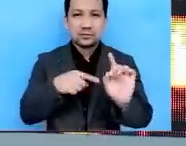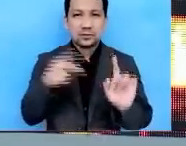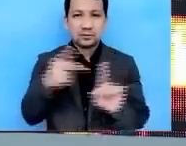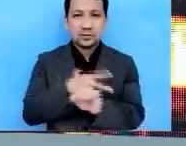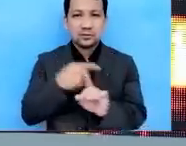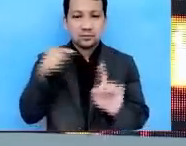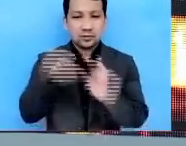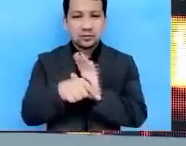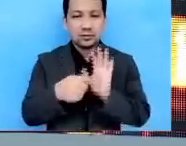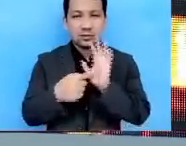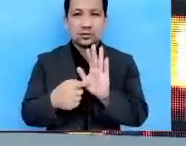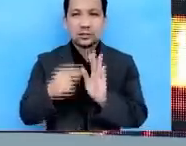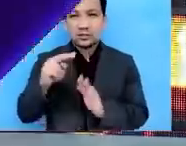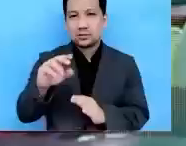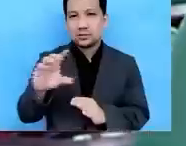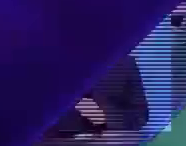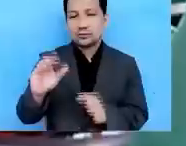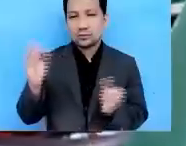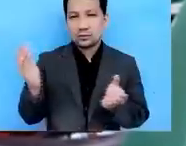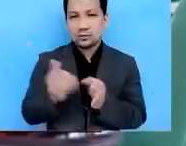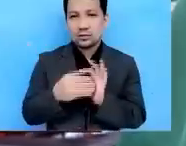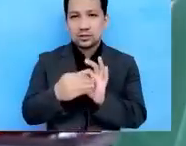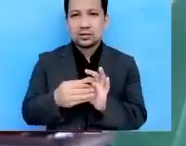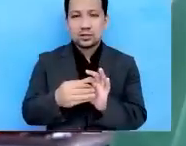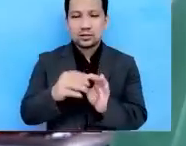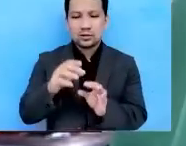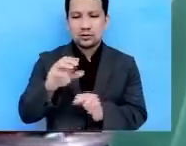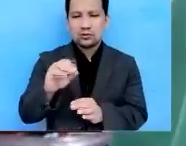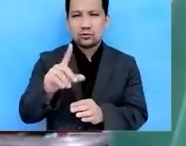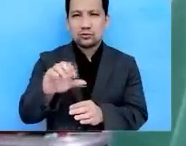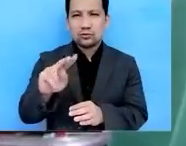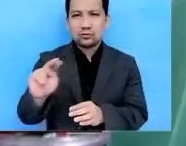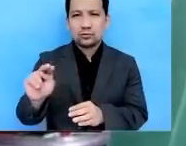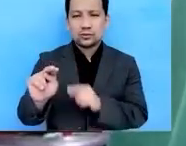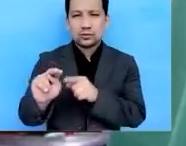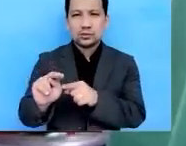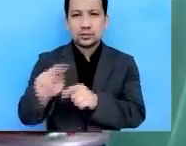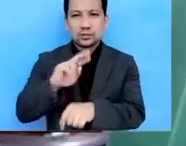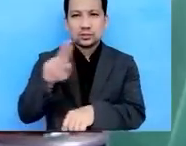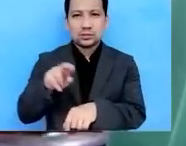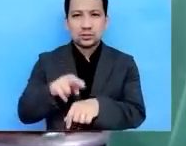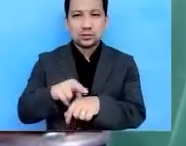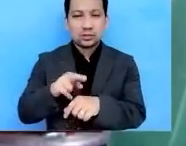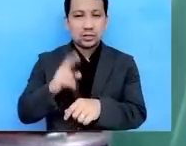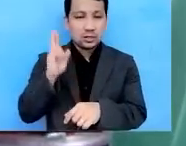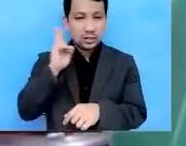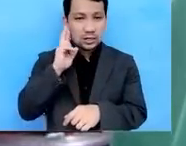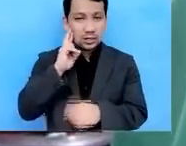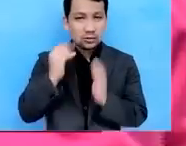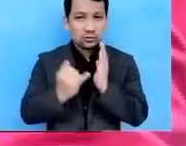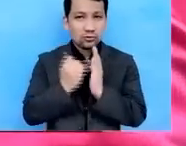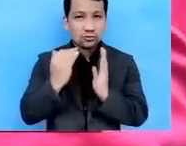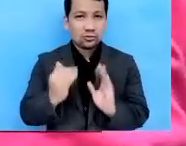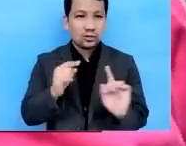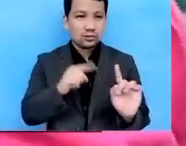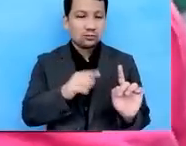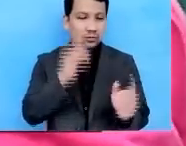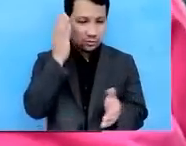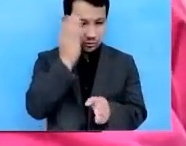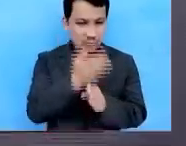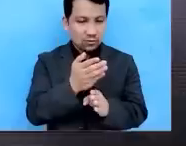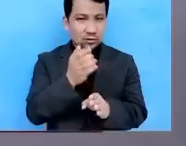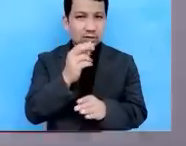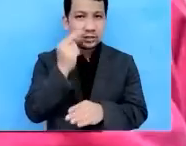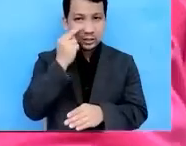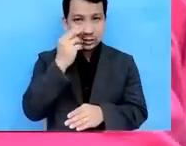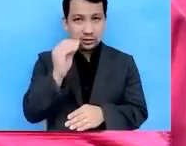sa Negros. Ayon kay Colleen Pepino, ay bahay ng pinaslang na radio commentator na si Rex Cornelio, pinuntahan niya mismo si dating Negros